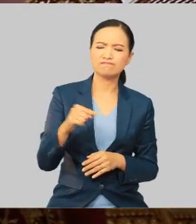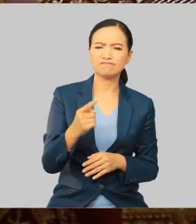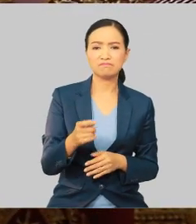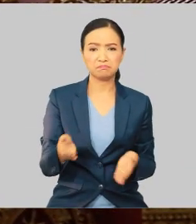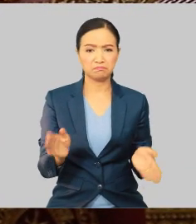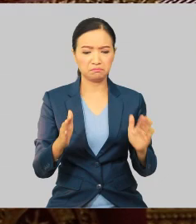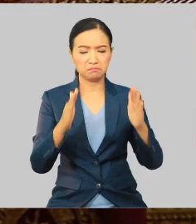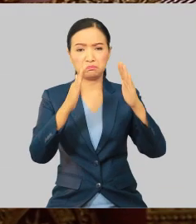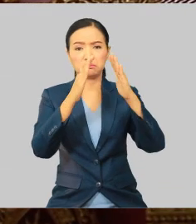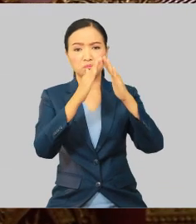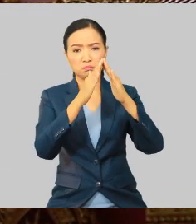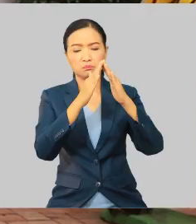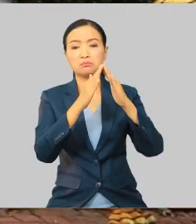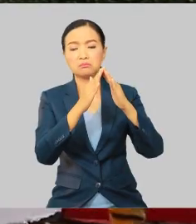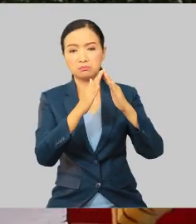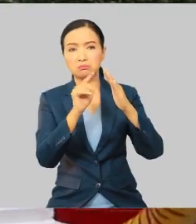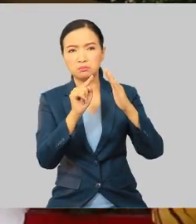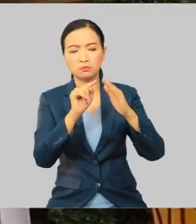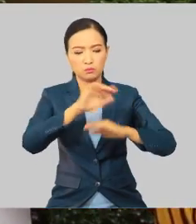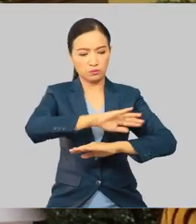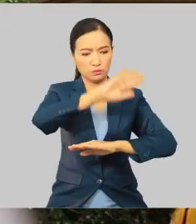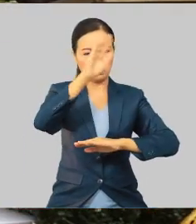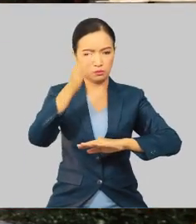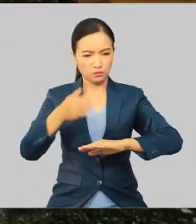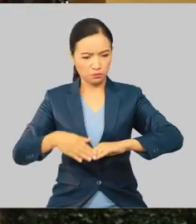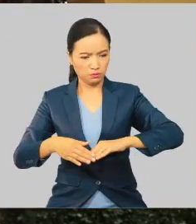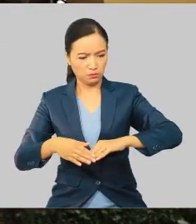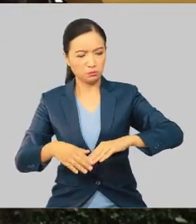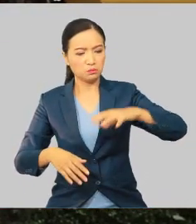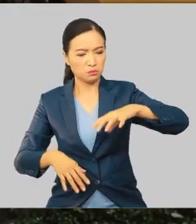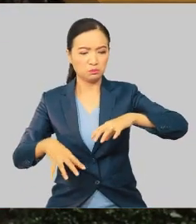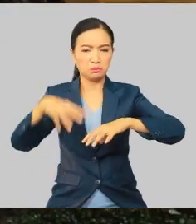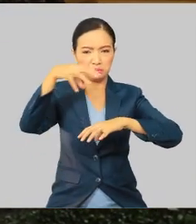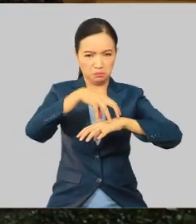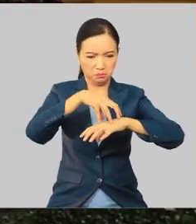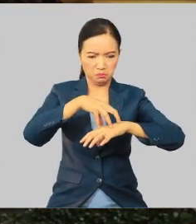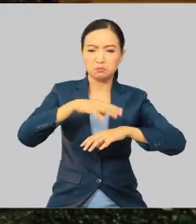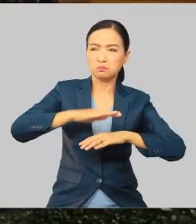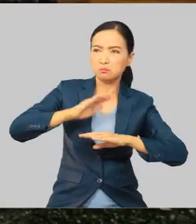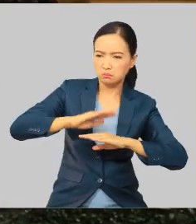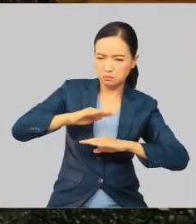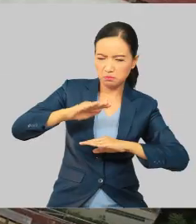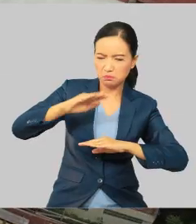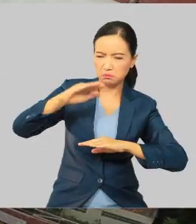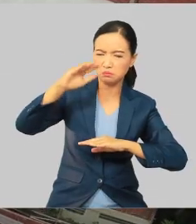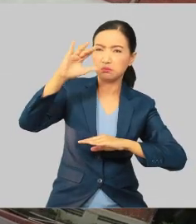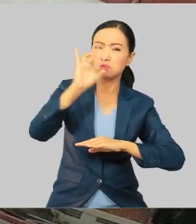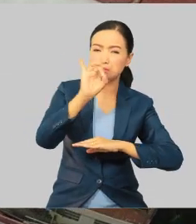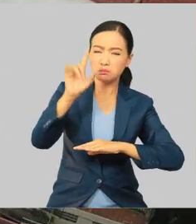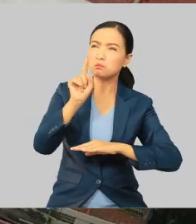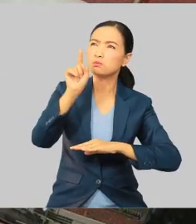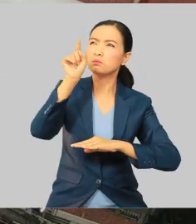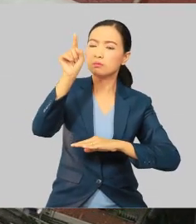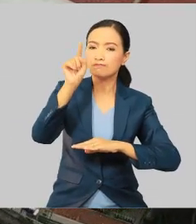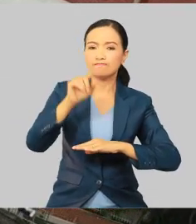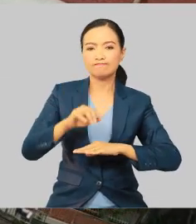นื่องจากองค์พระธาตุช่องแฮหรือวัดเนี่ยตั้งอยู่ในเดินเนินเขาเตี้ยมีบันไดอยู่หลายร้อยขั้นนะก็